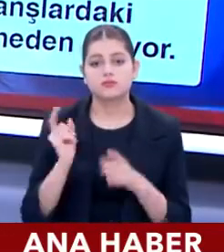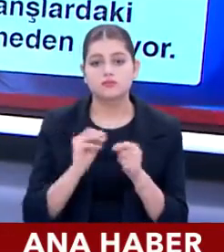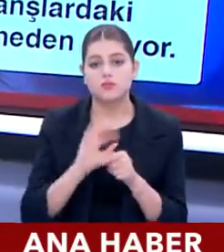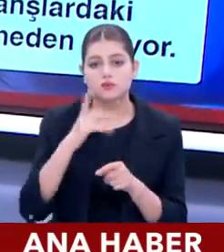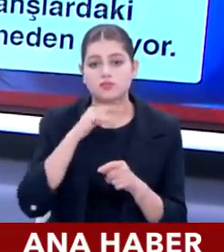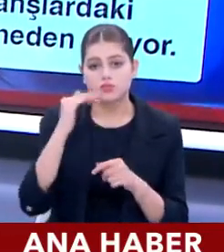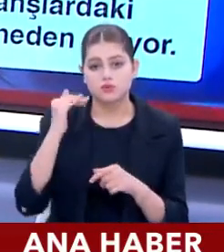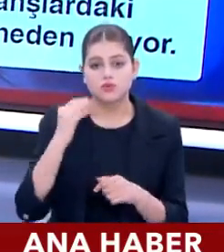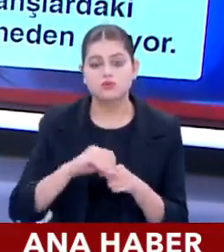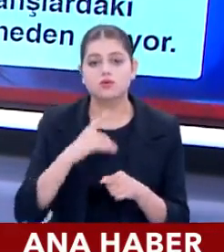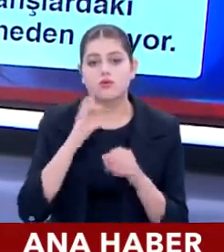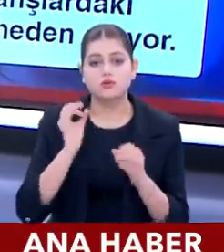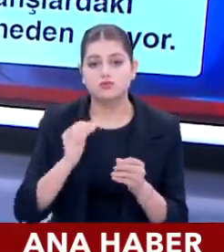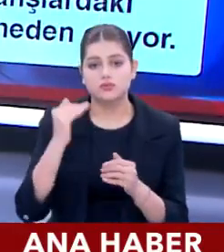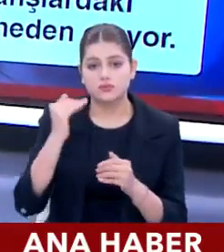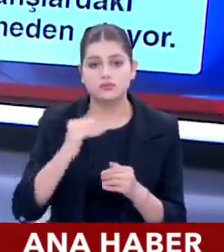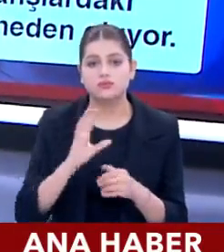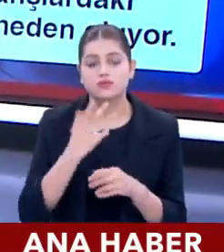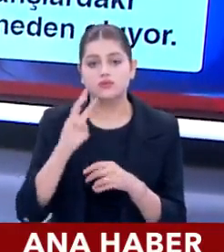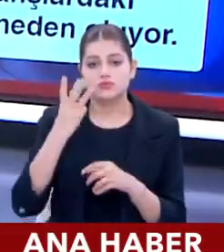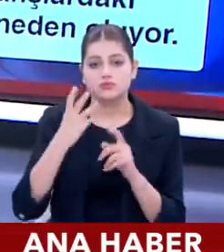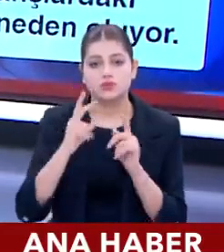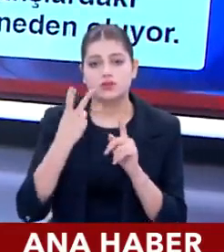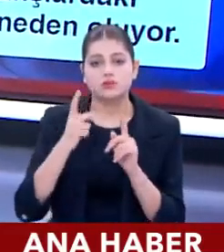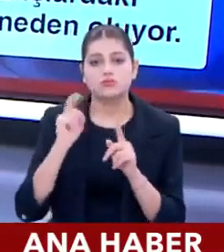5 sırada olsak da önemli bir sıralamadır